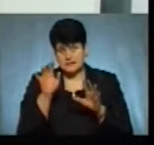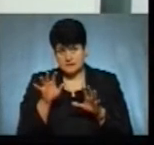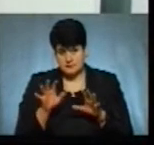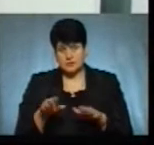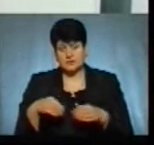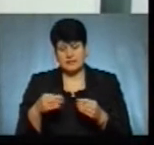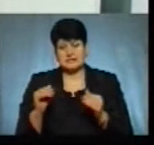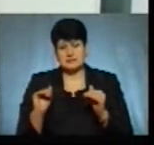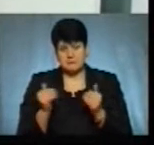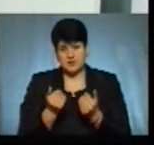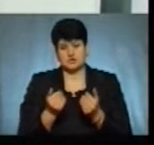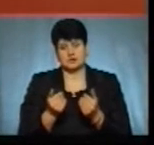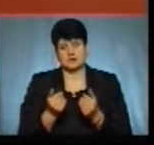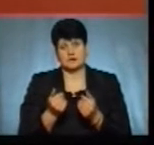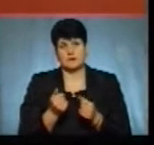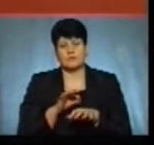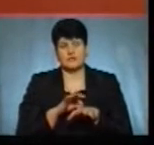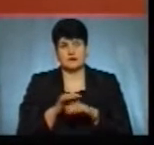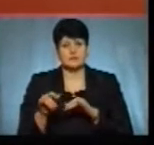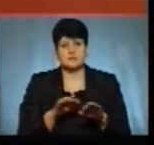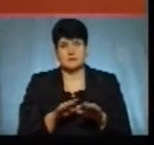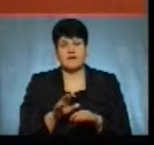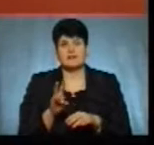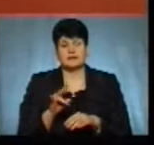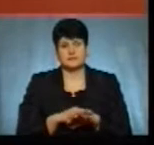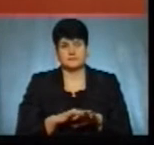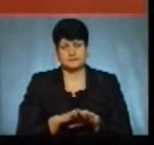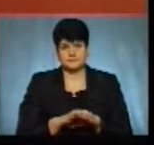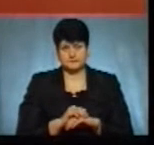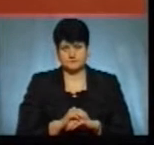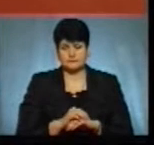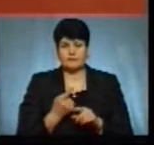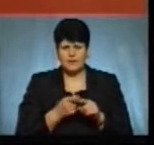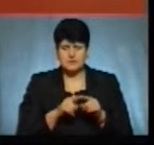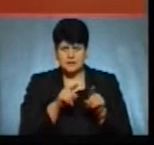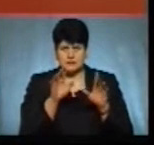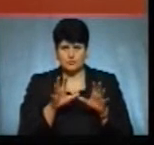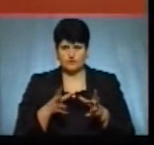обсягів операцій на чорному ринку. Чи цей закон вплине на курс гривні?